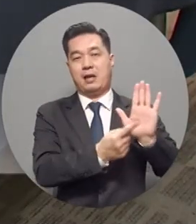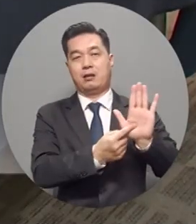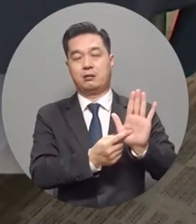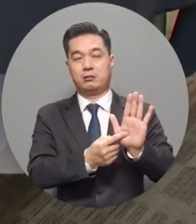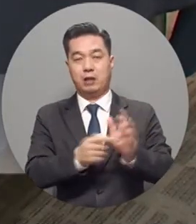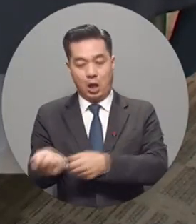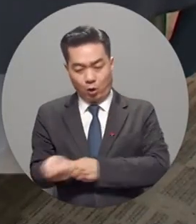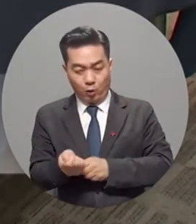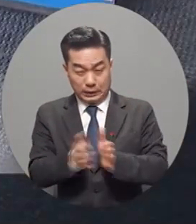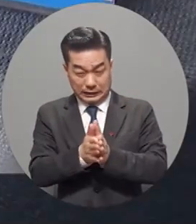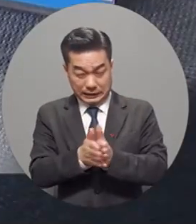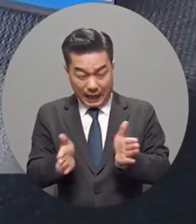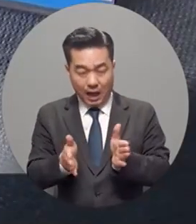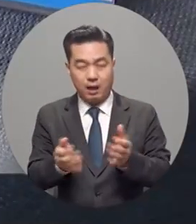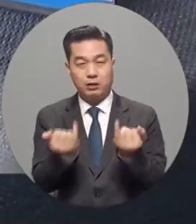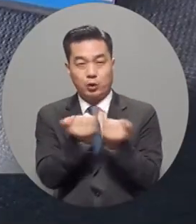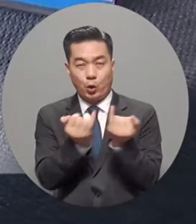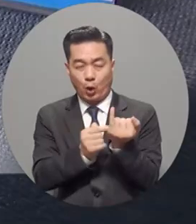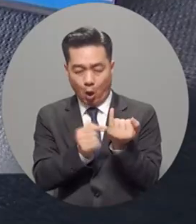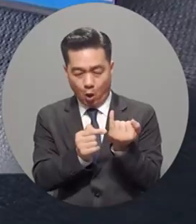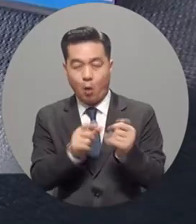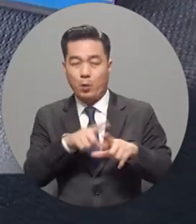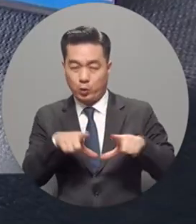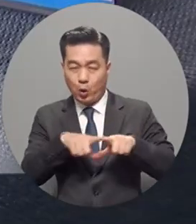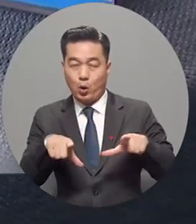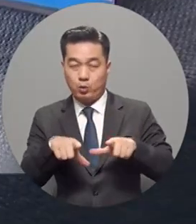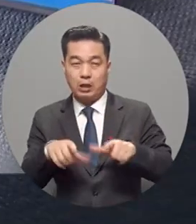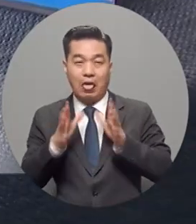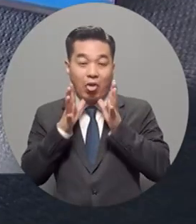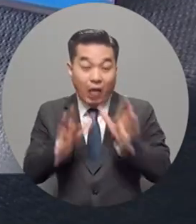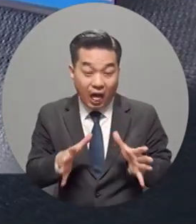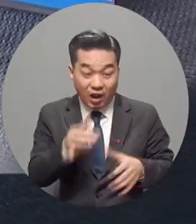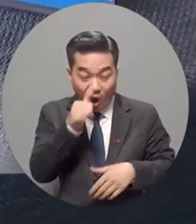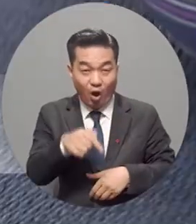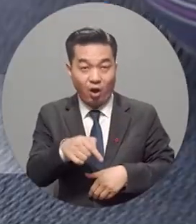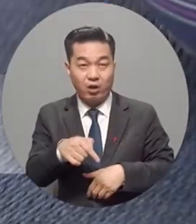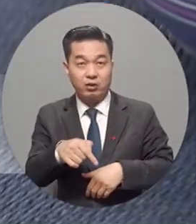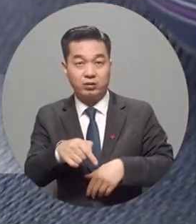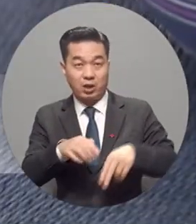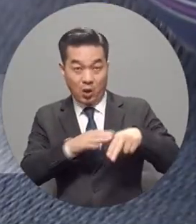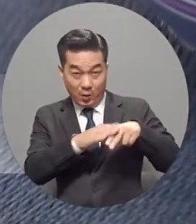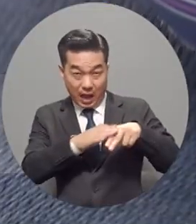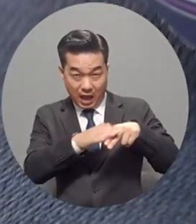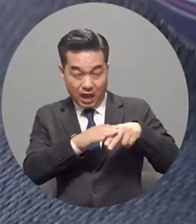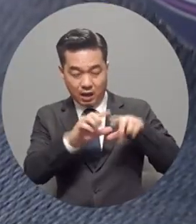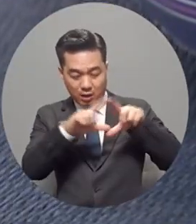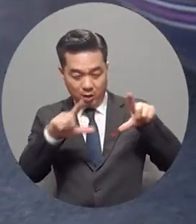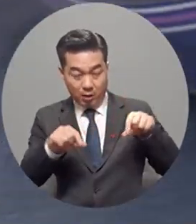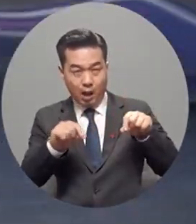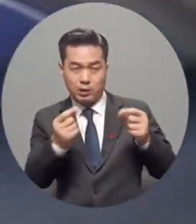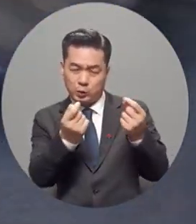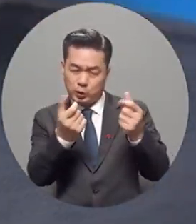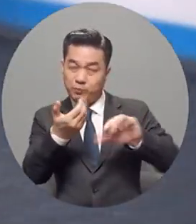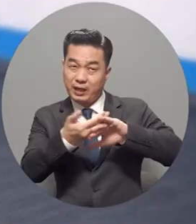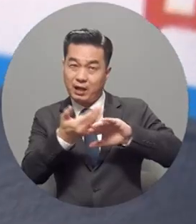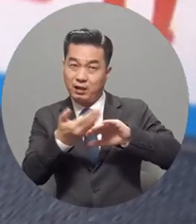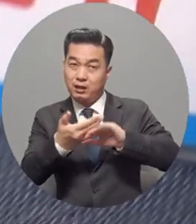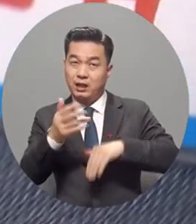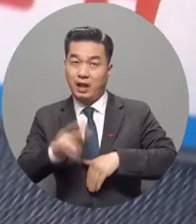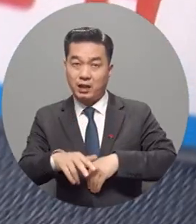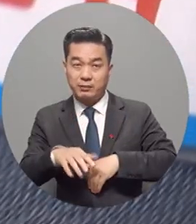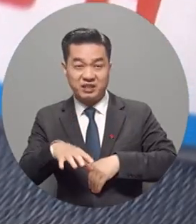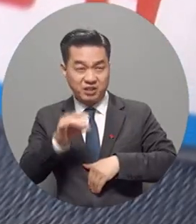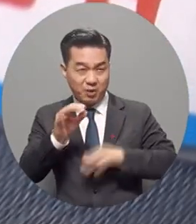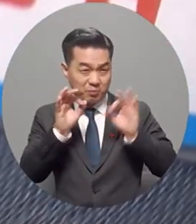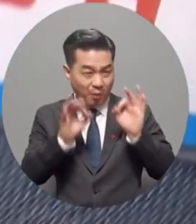사람이나 여성을 노렸습니다 위조 제품은 광택이나 헤드의 장식 등이 정품과 조금 달랐지만이를 초보자들이 알아채기는